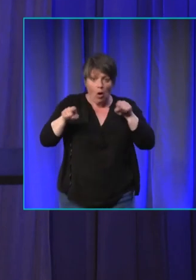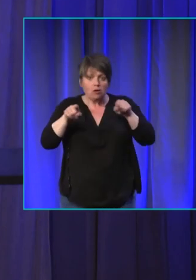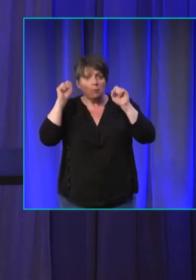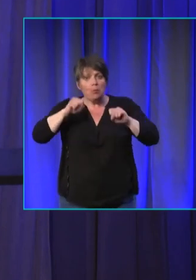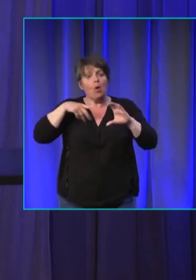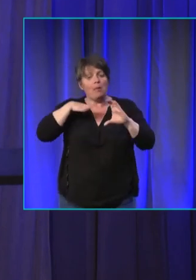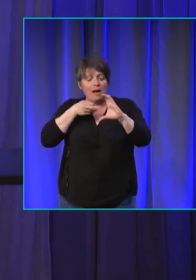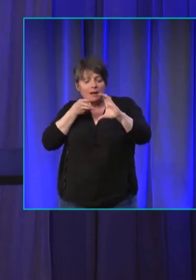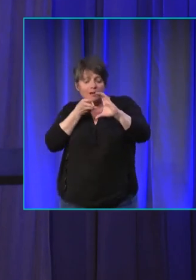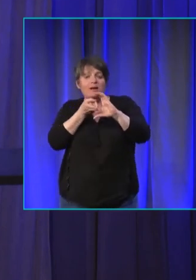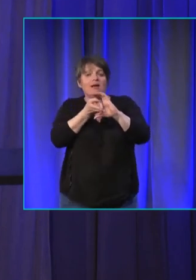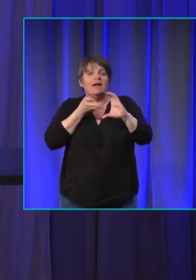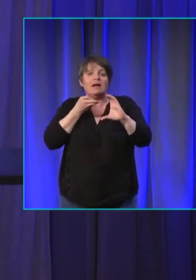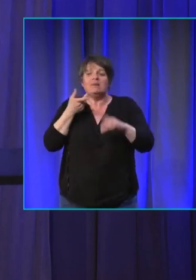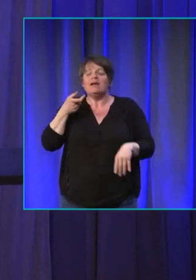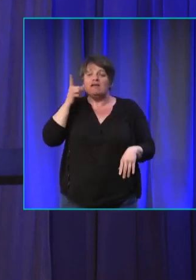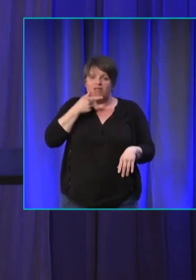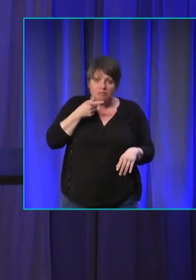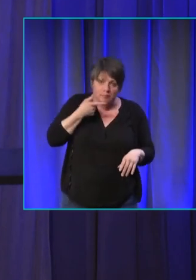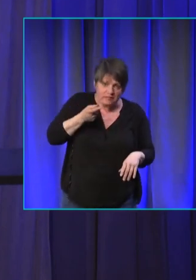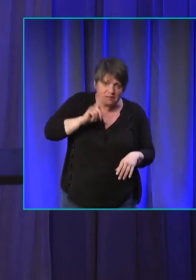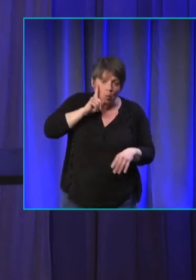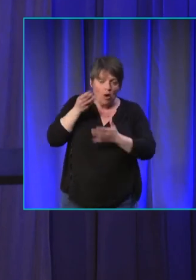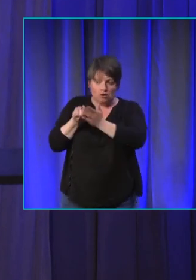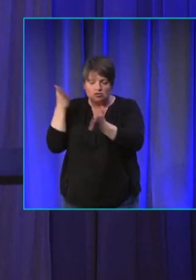plus, lorsque vous travaillez sur l'enfant sain,